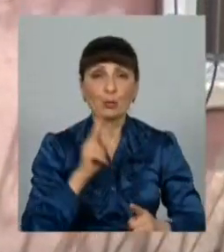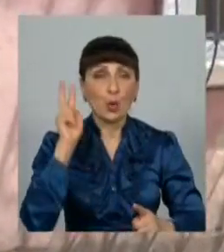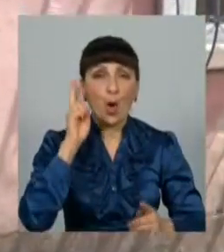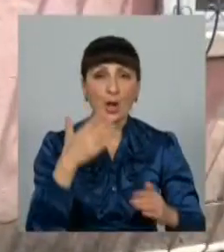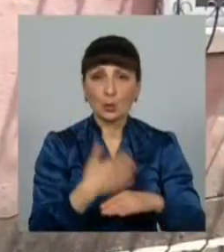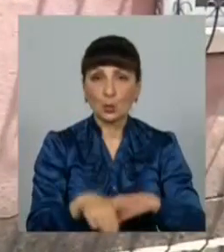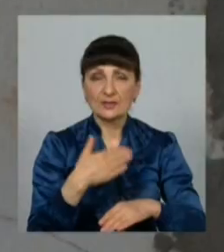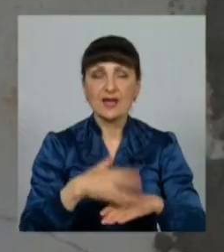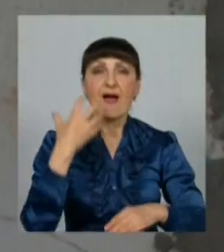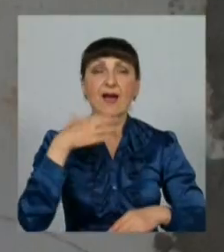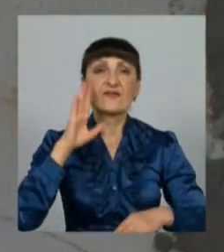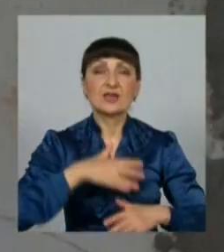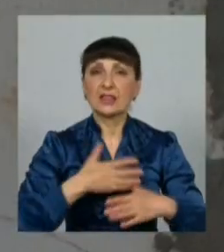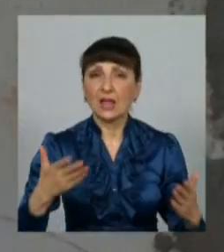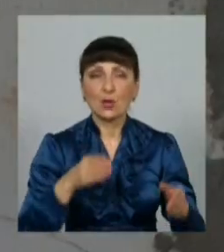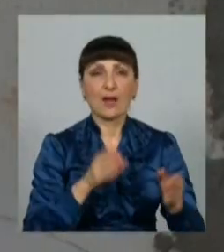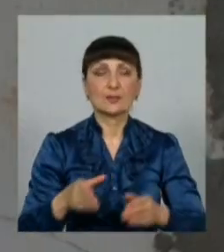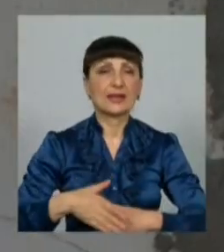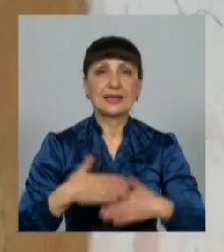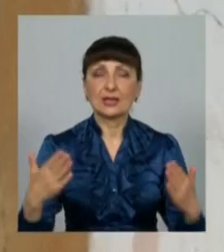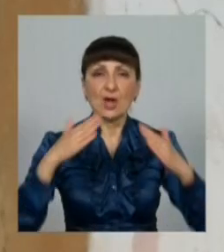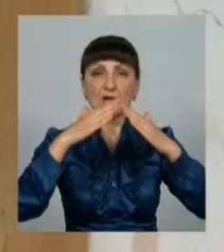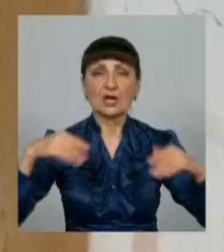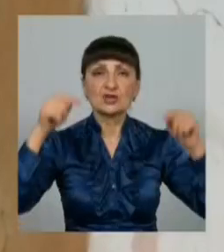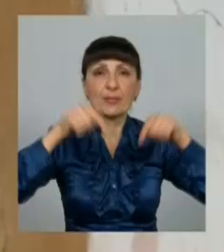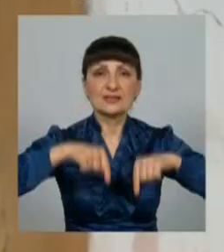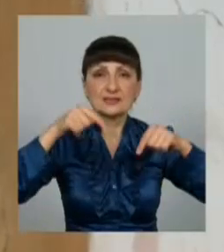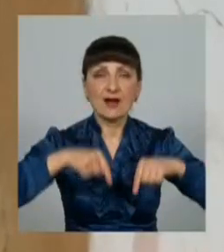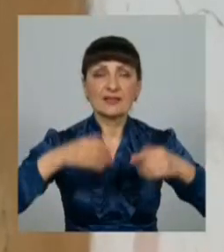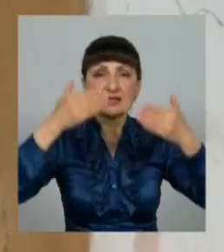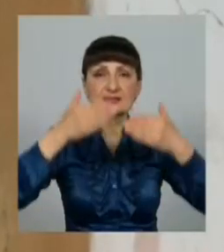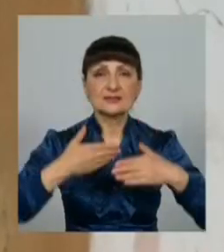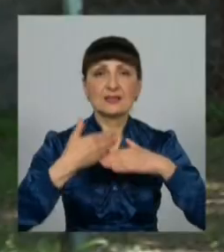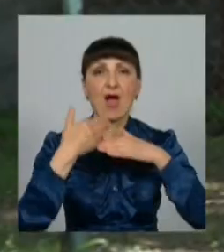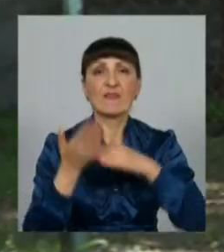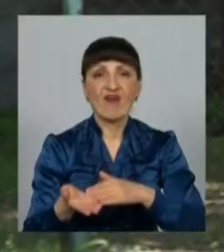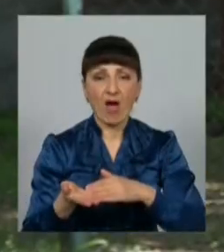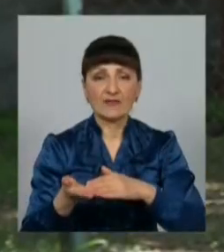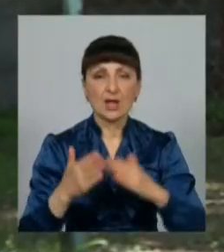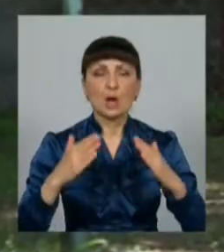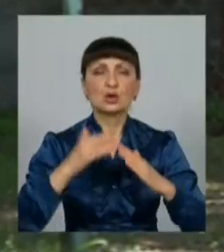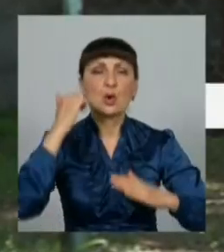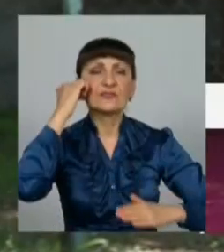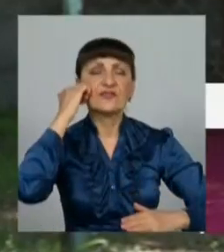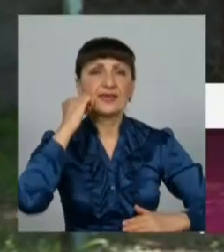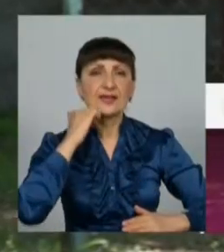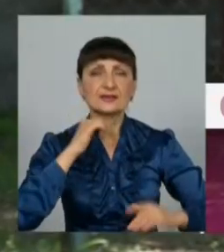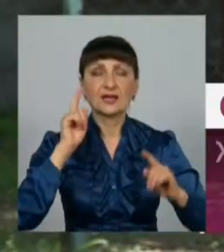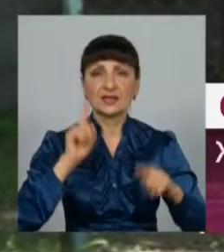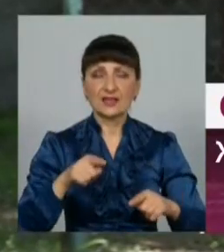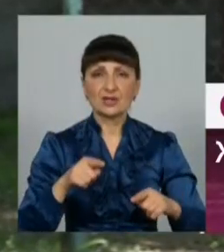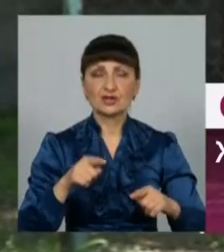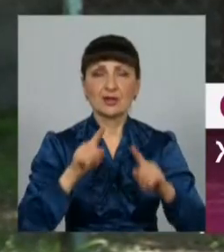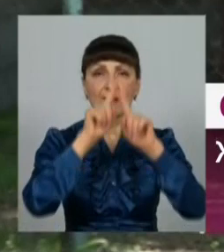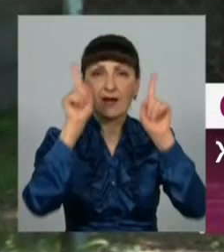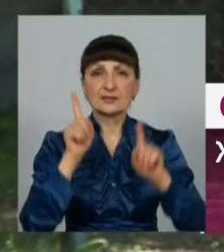на улице, горячей воды и отопления нет. Крыша протекает, а стены обваливаются. Дом ветхий. Даже картинку не